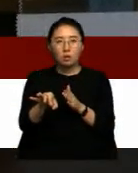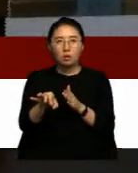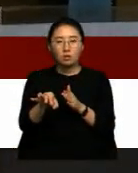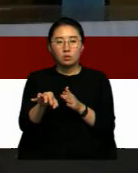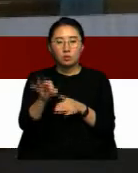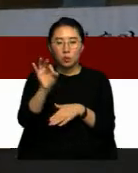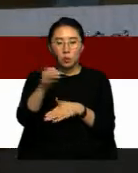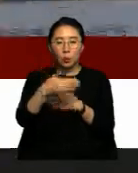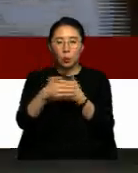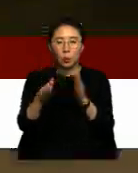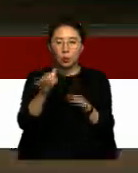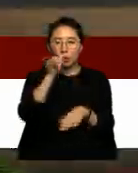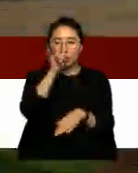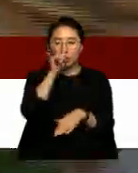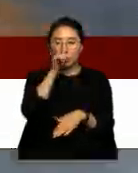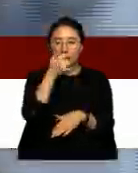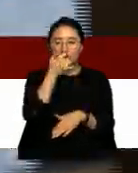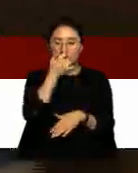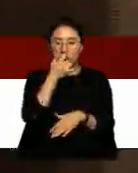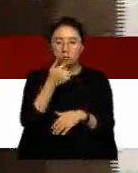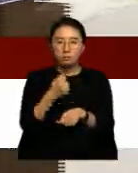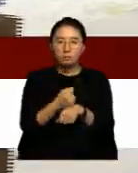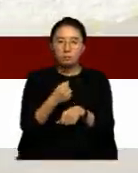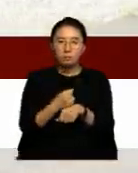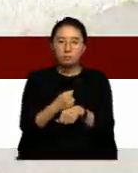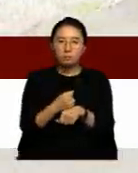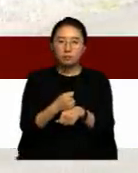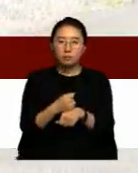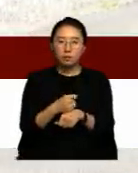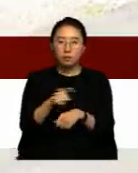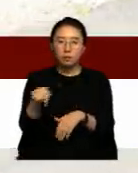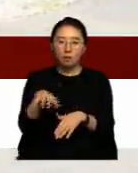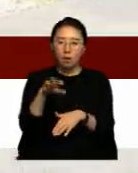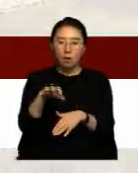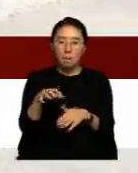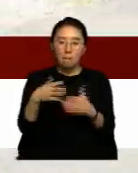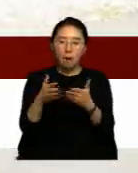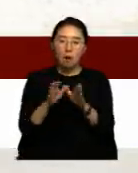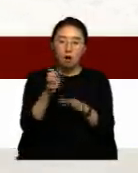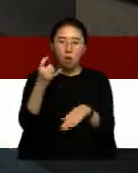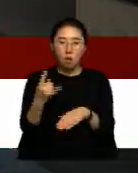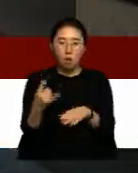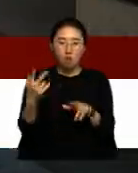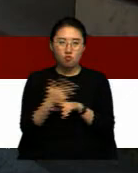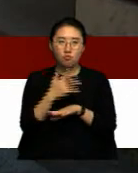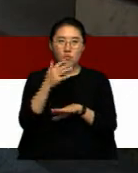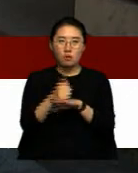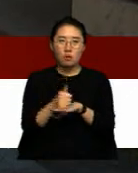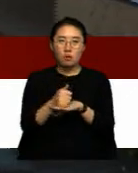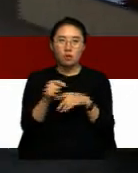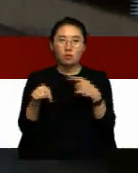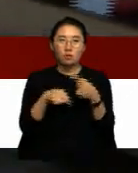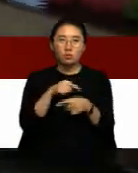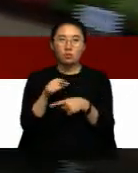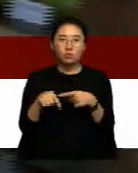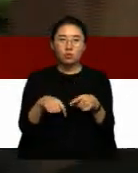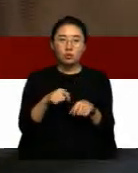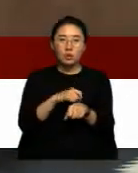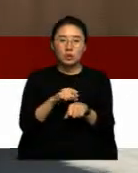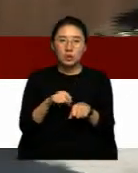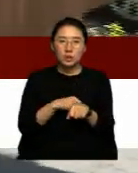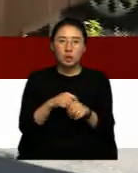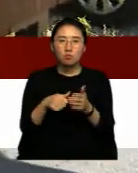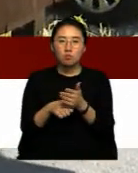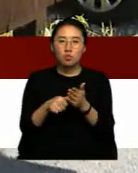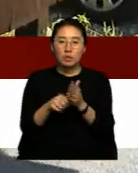이른바 돈통인 것 같은데요. 자, 이 그 호명리 마을회가 매주 주말을 맞아서 운영하고 있는 농특산물